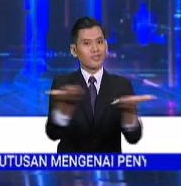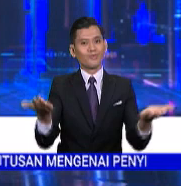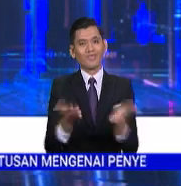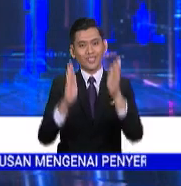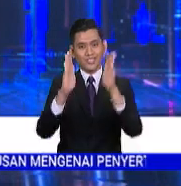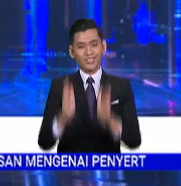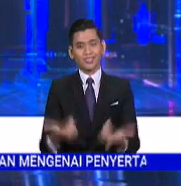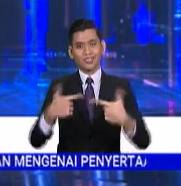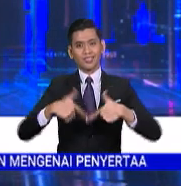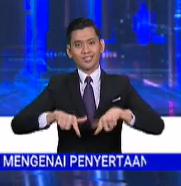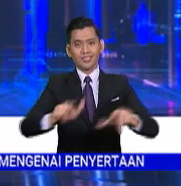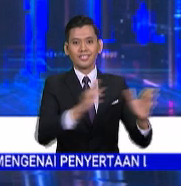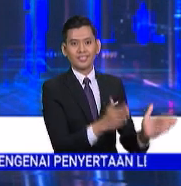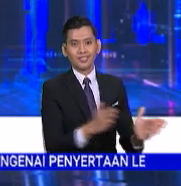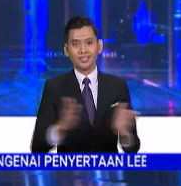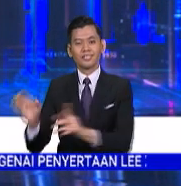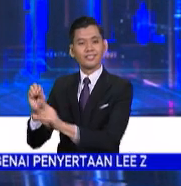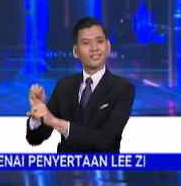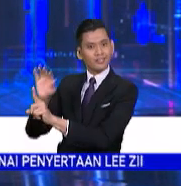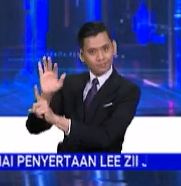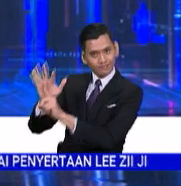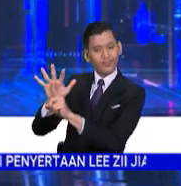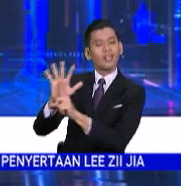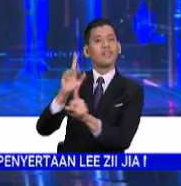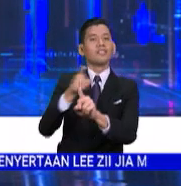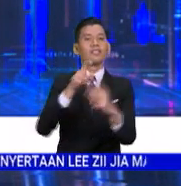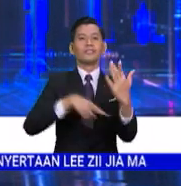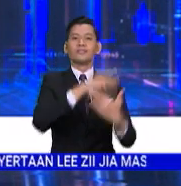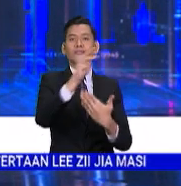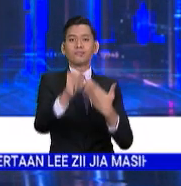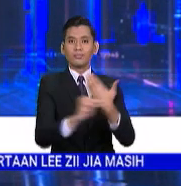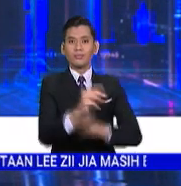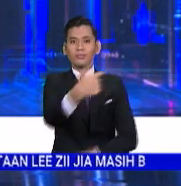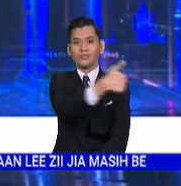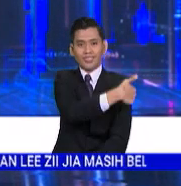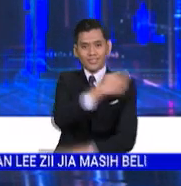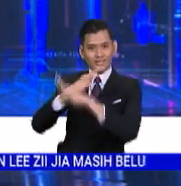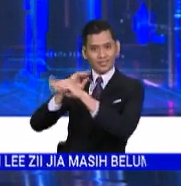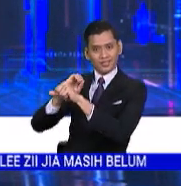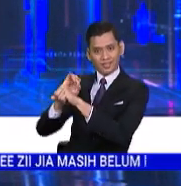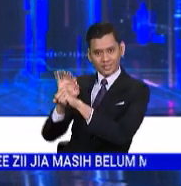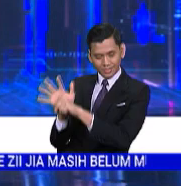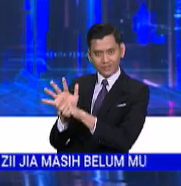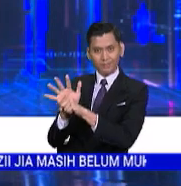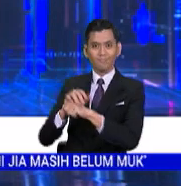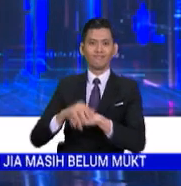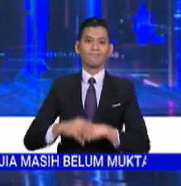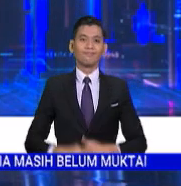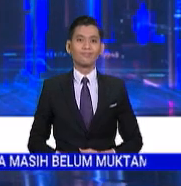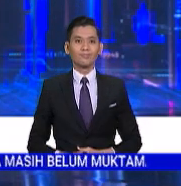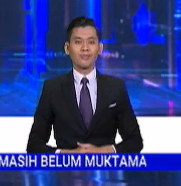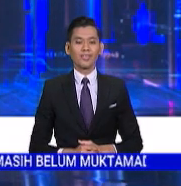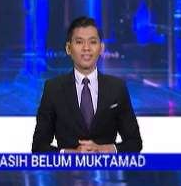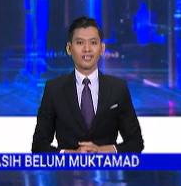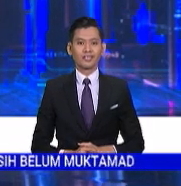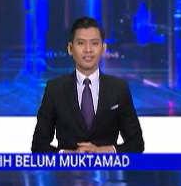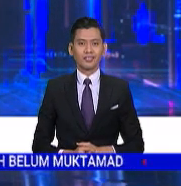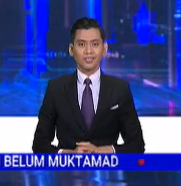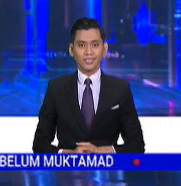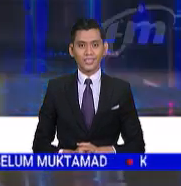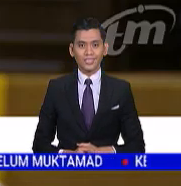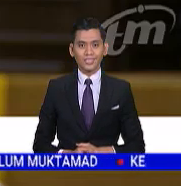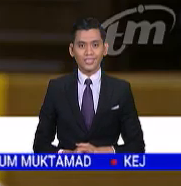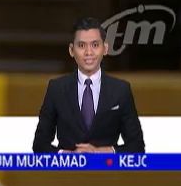serta pelaksanaan strategi yang berkesan menerusi program imunisasi COVID-19 kebangsaan.